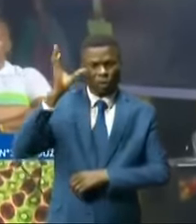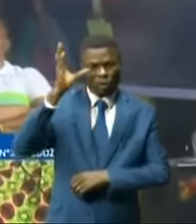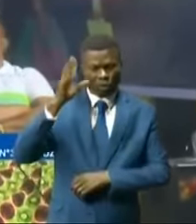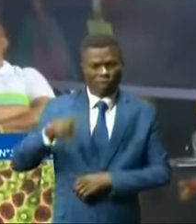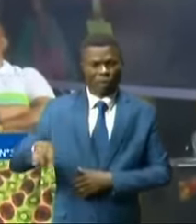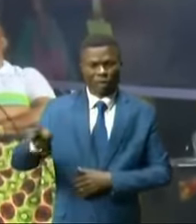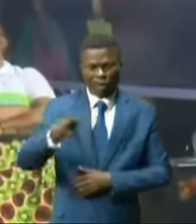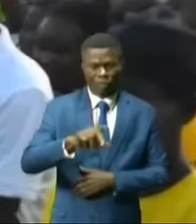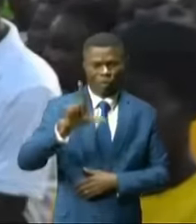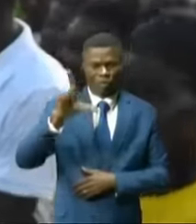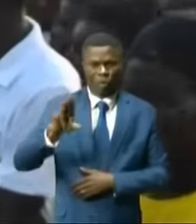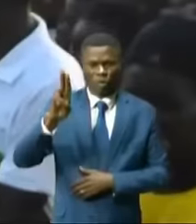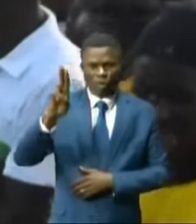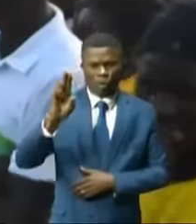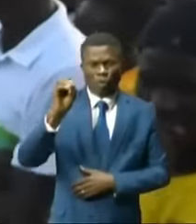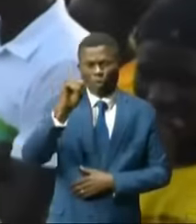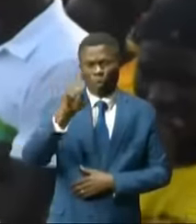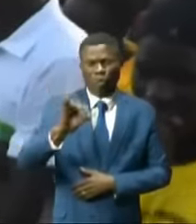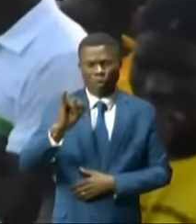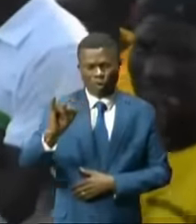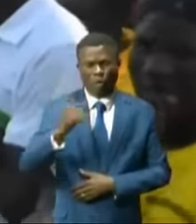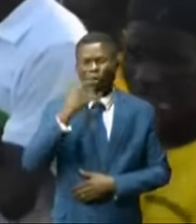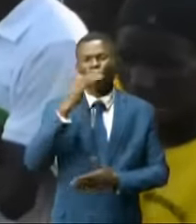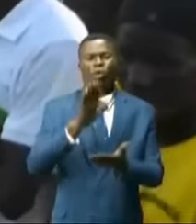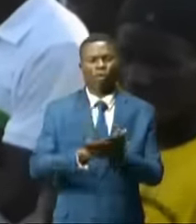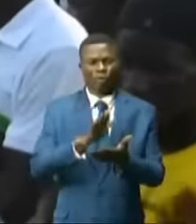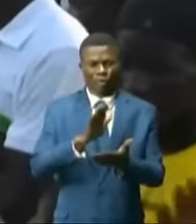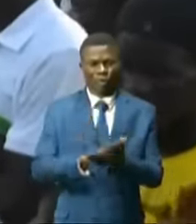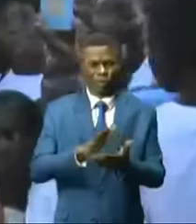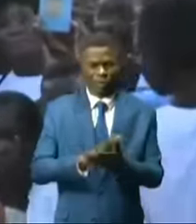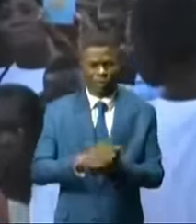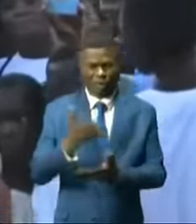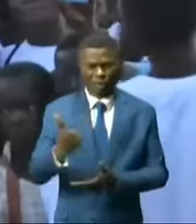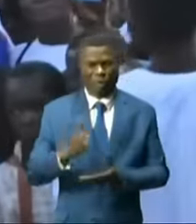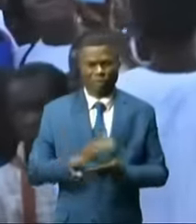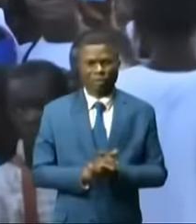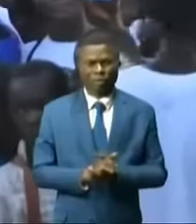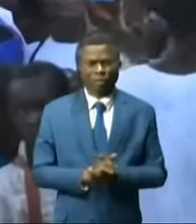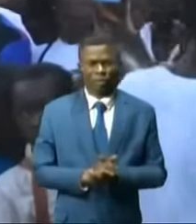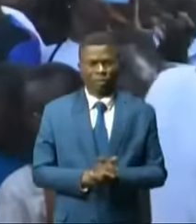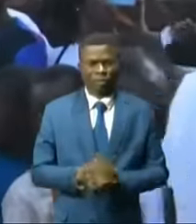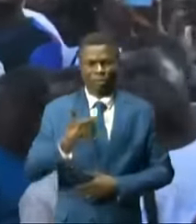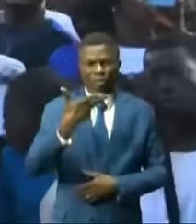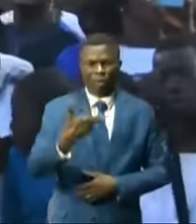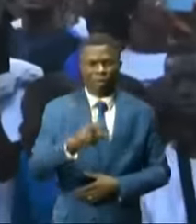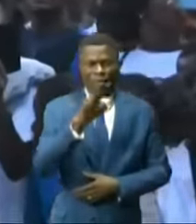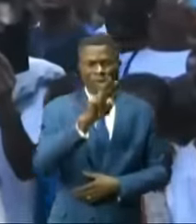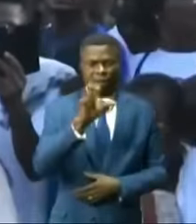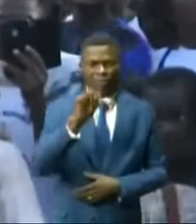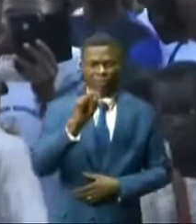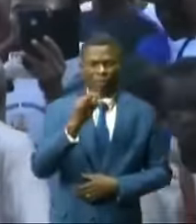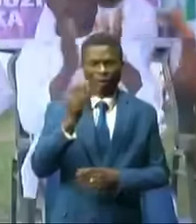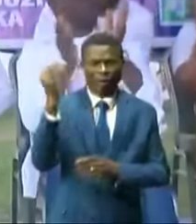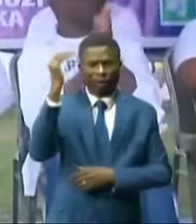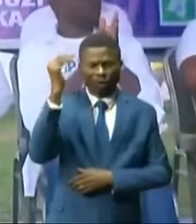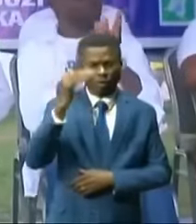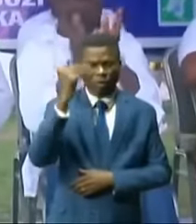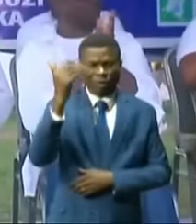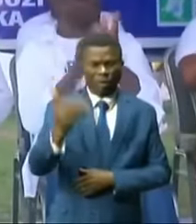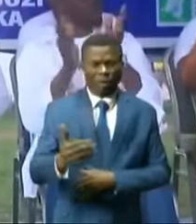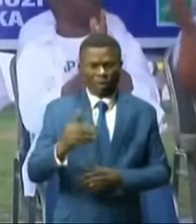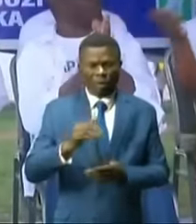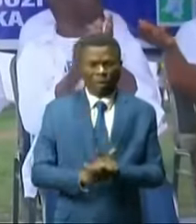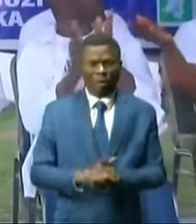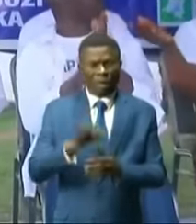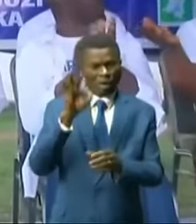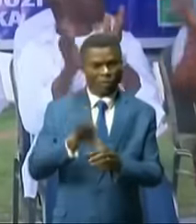Luozi. le mercredi 20 décembre, devant l'urne,